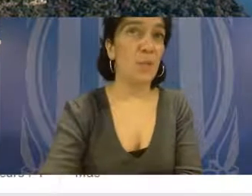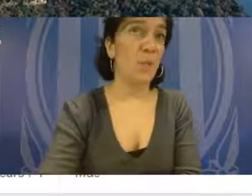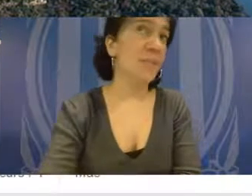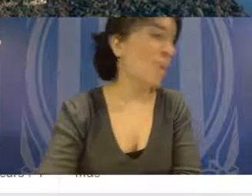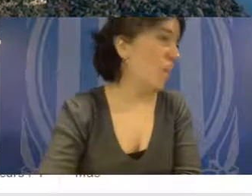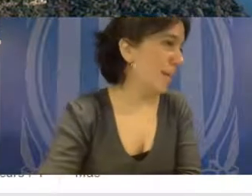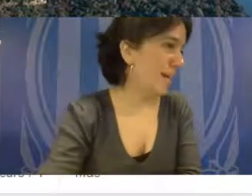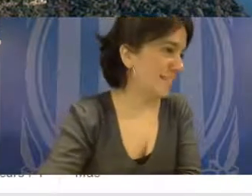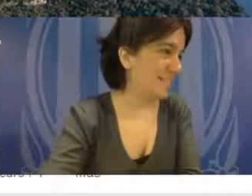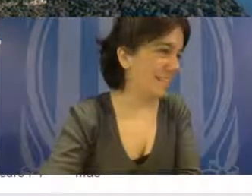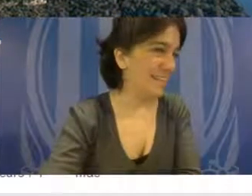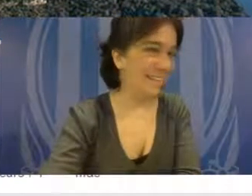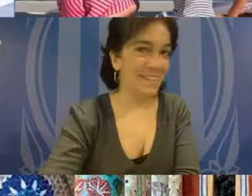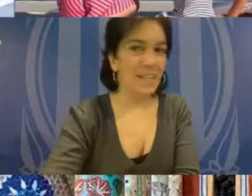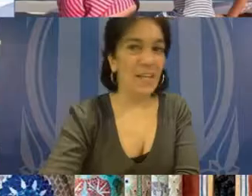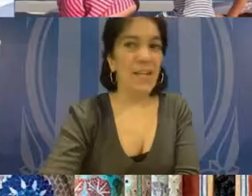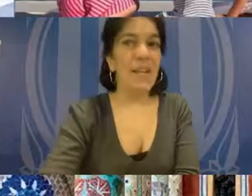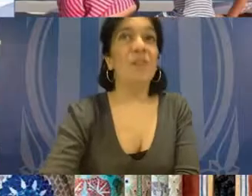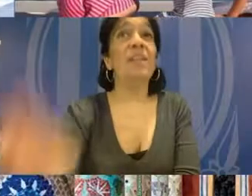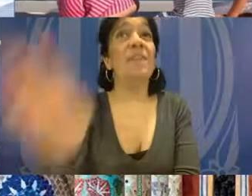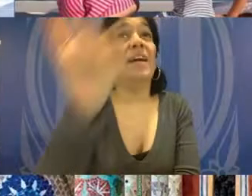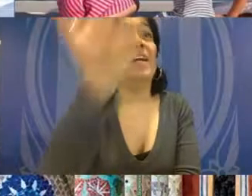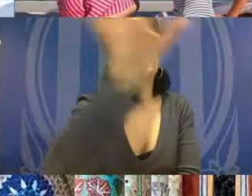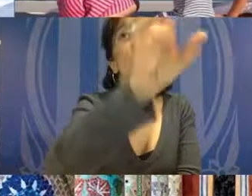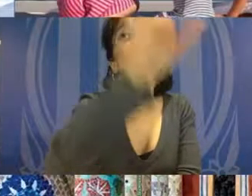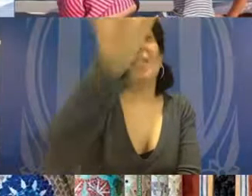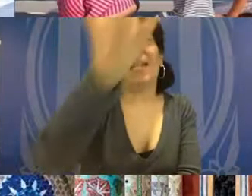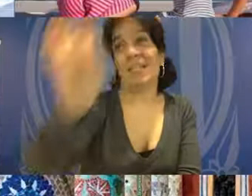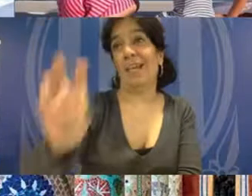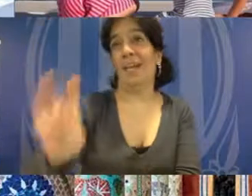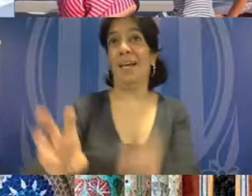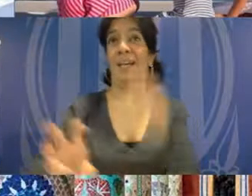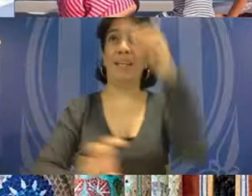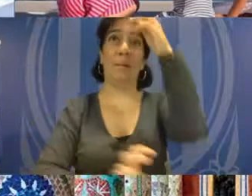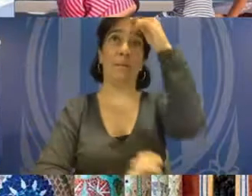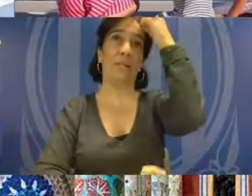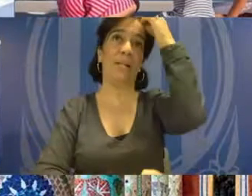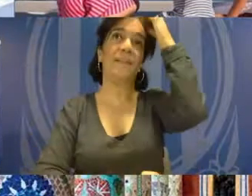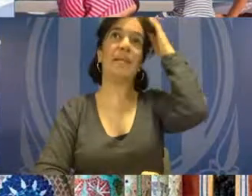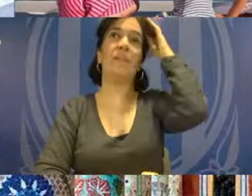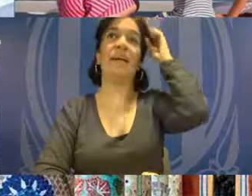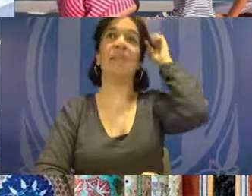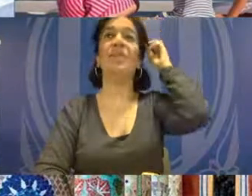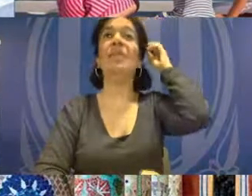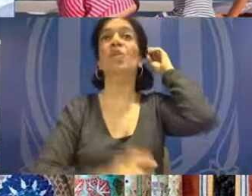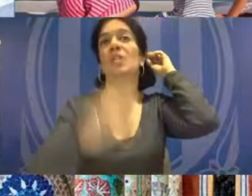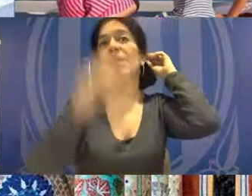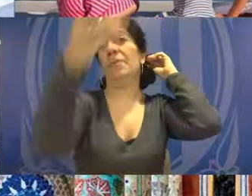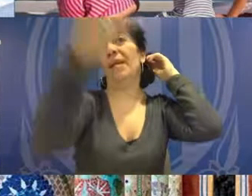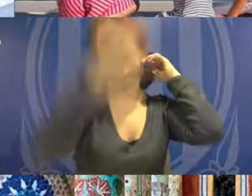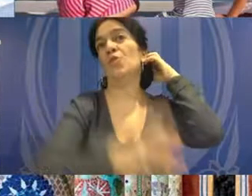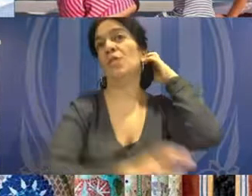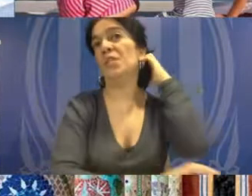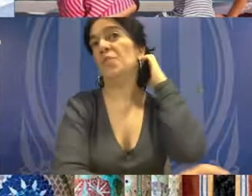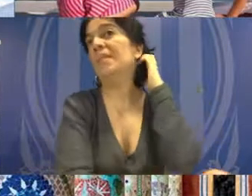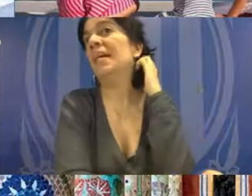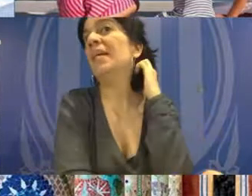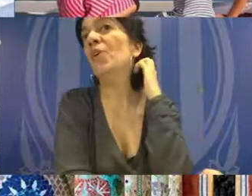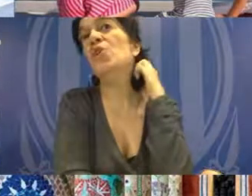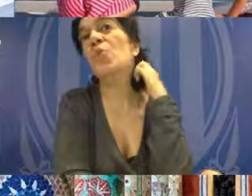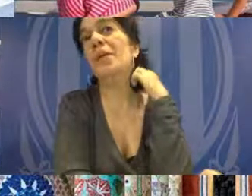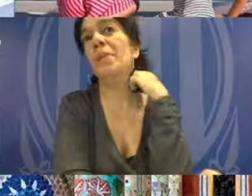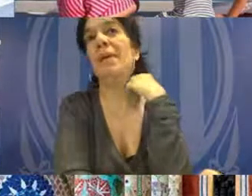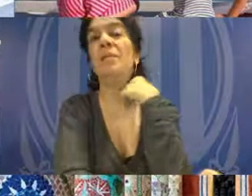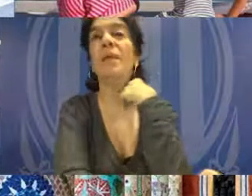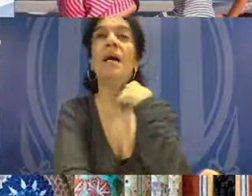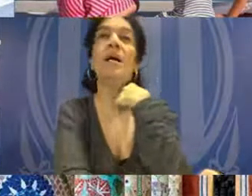Catalunya Experience o pel hashtag. Diferents mostres de portades que hem anat fent, doncs celebrant els 200.000 seguidors